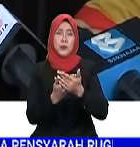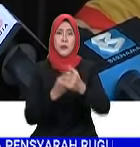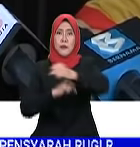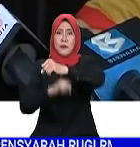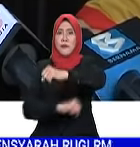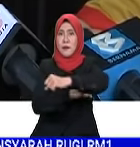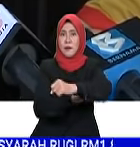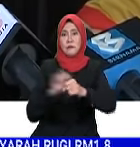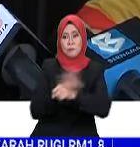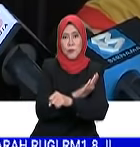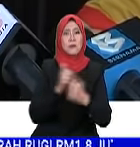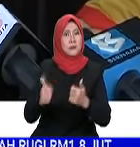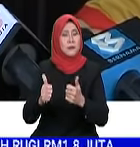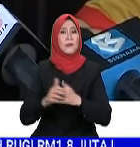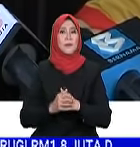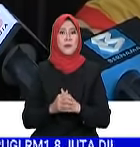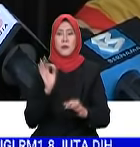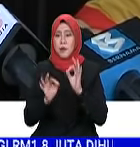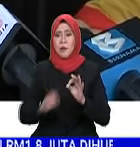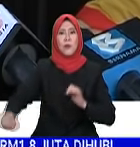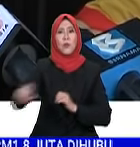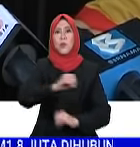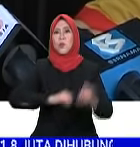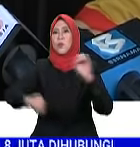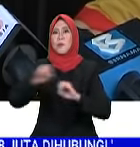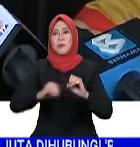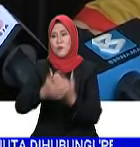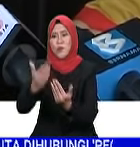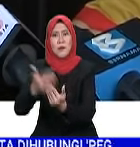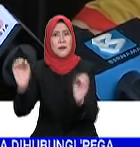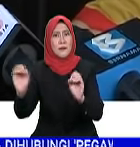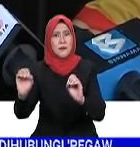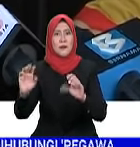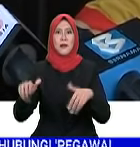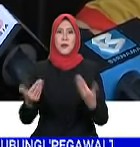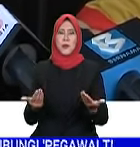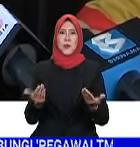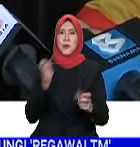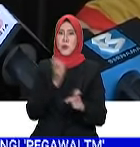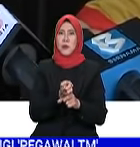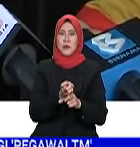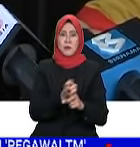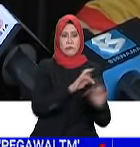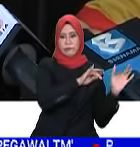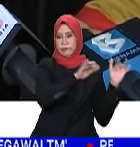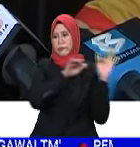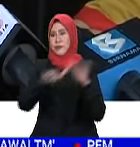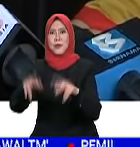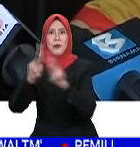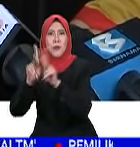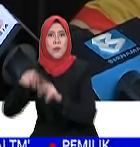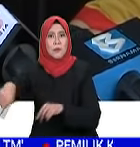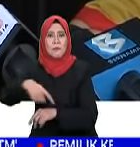infra lain mencukupi. Tapi kalau tidak ada, mereka sukar untuk datang ke luar bandar. Jadi